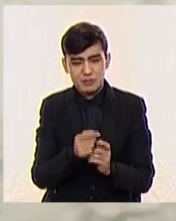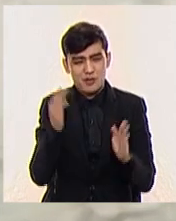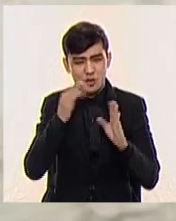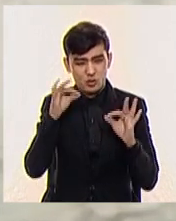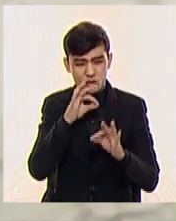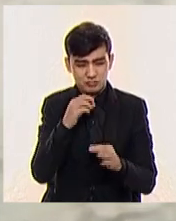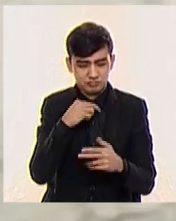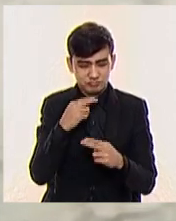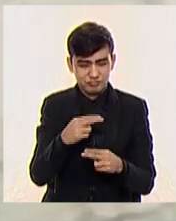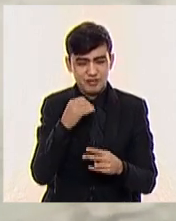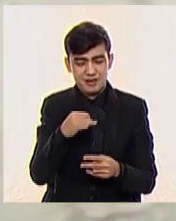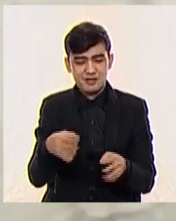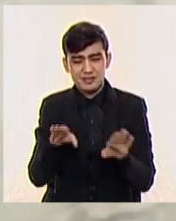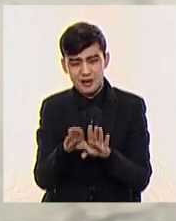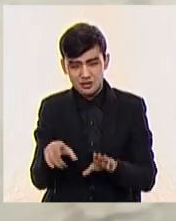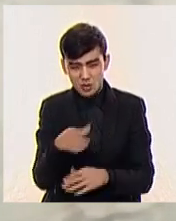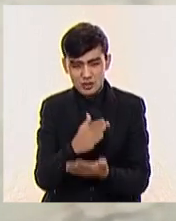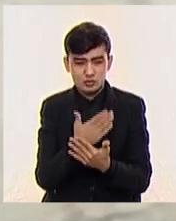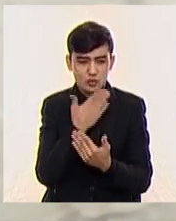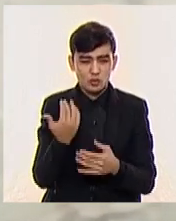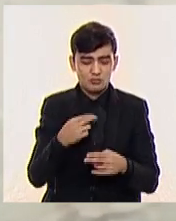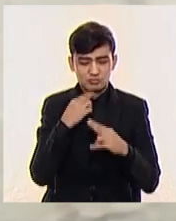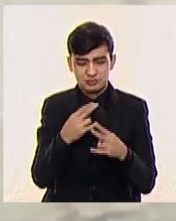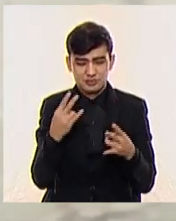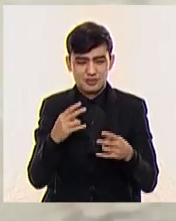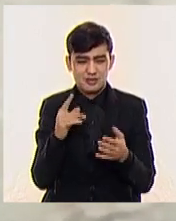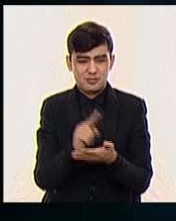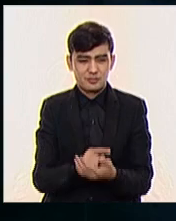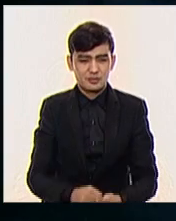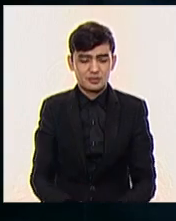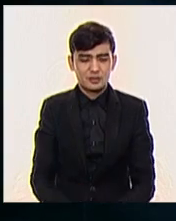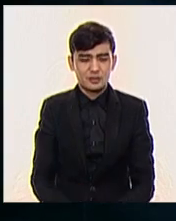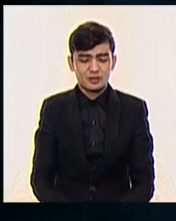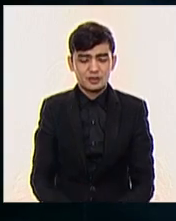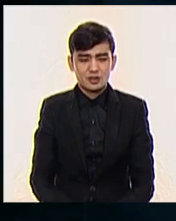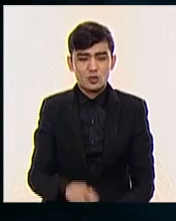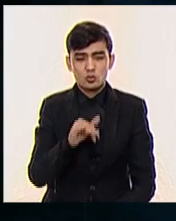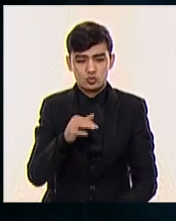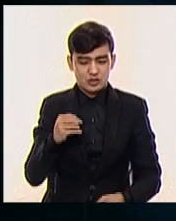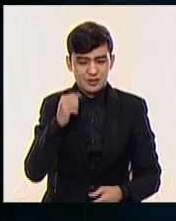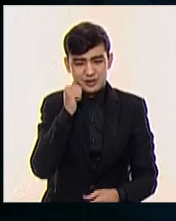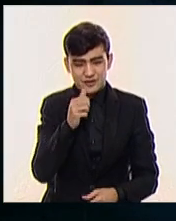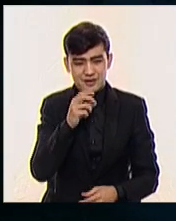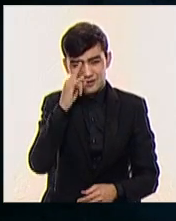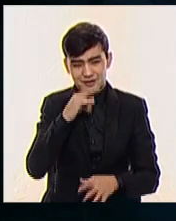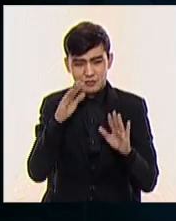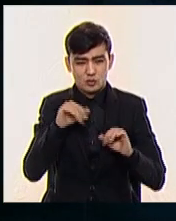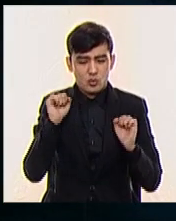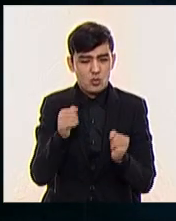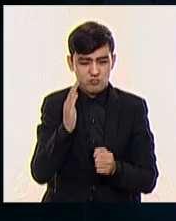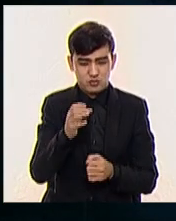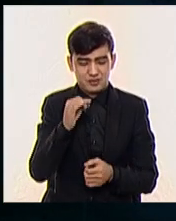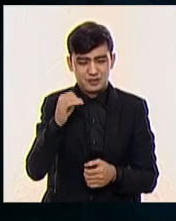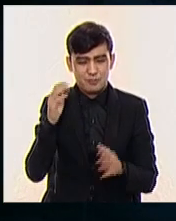погодных условий и открытии и закрытии автодорог в средствах массовой информации. Уже завтра в Казахстан придут морозы.